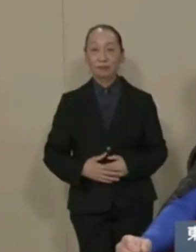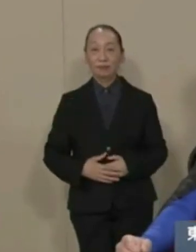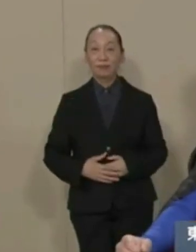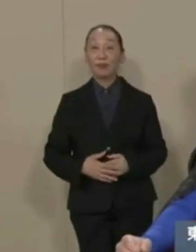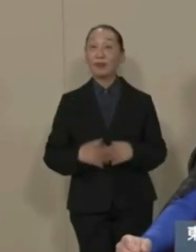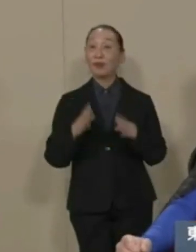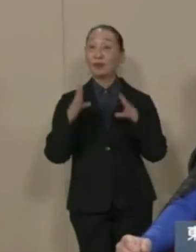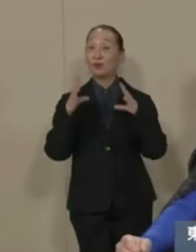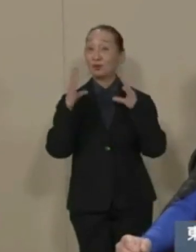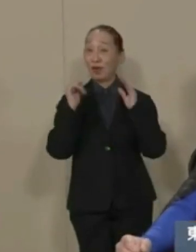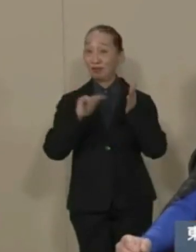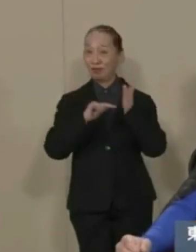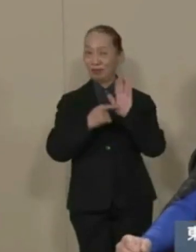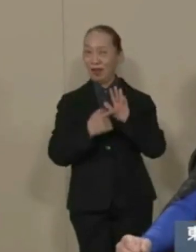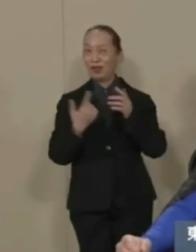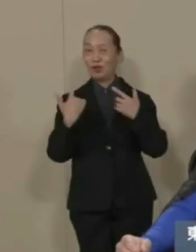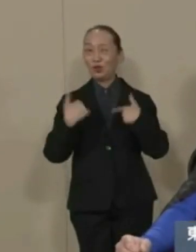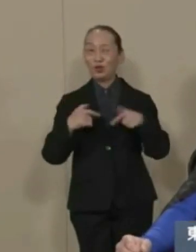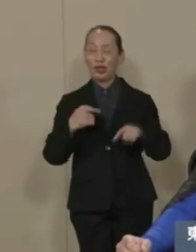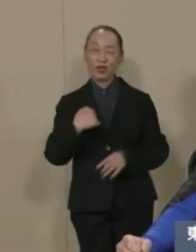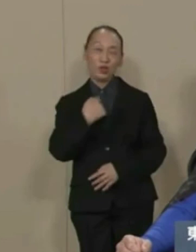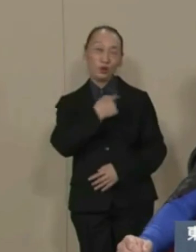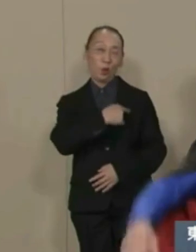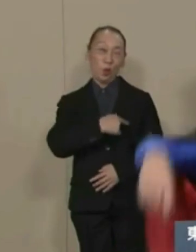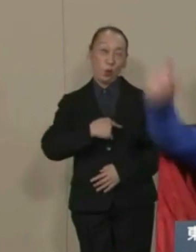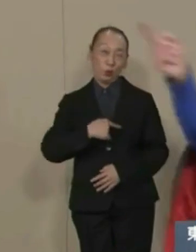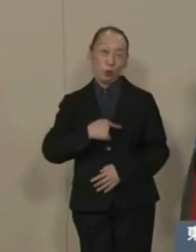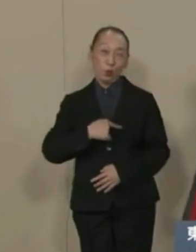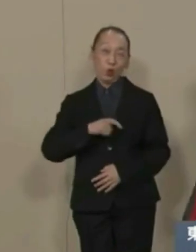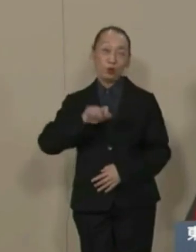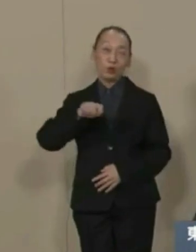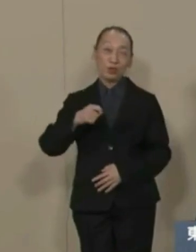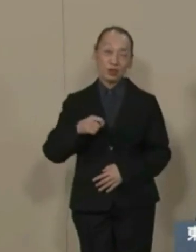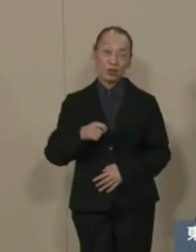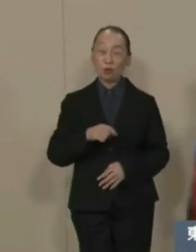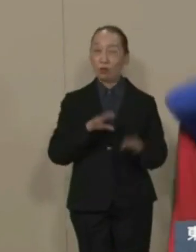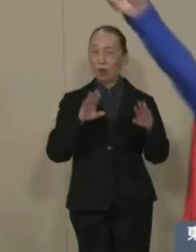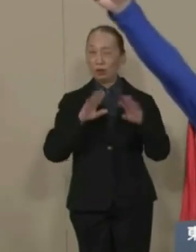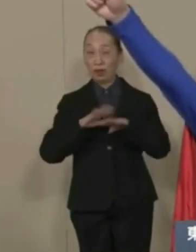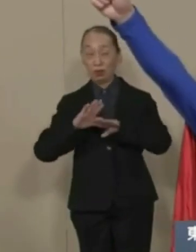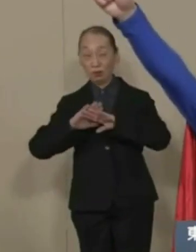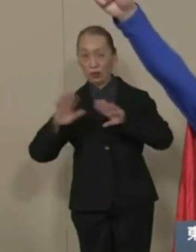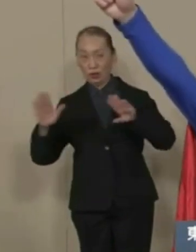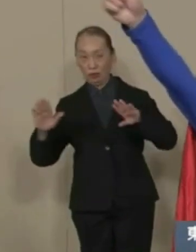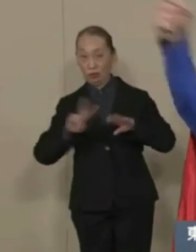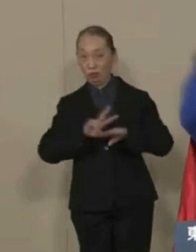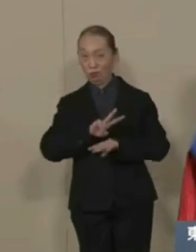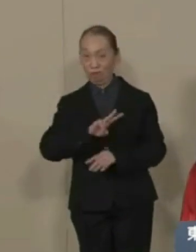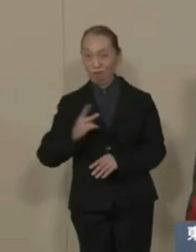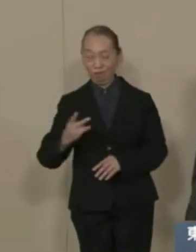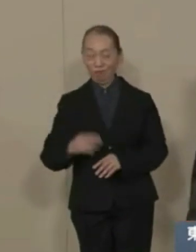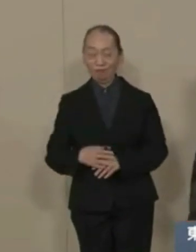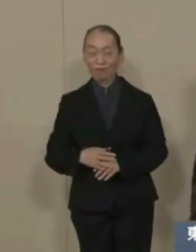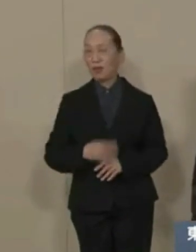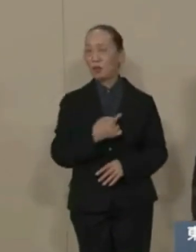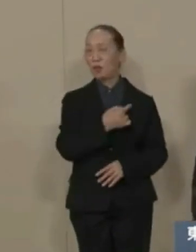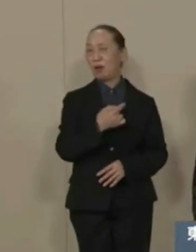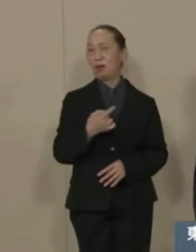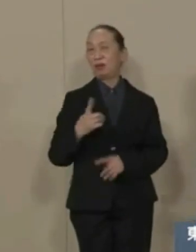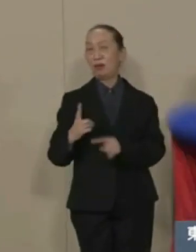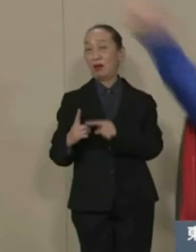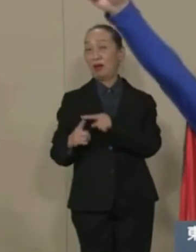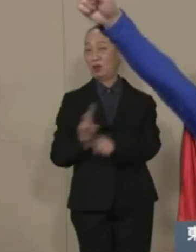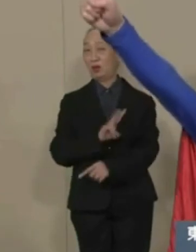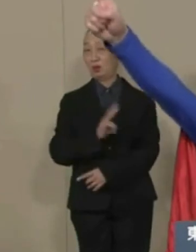名機スマイルは常に心のスイッチをネガティブから再生にマイナスから